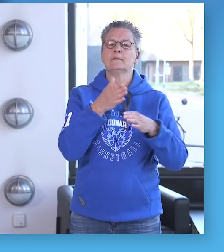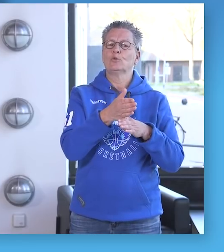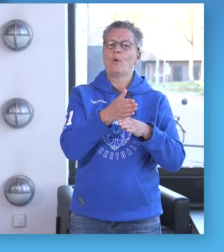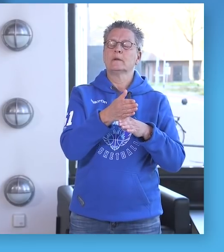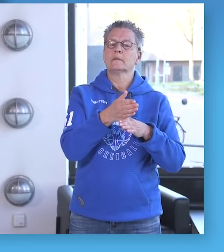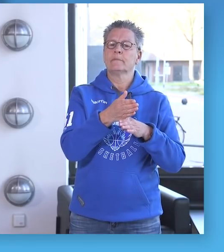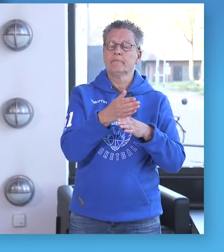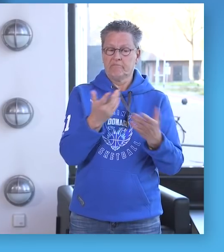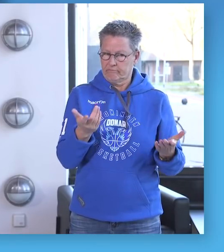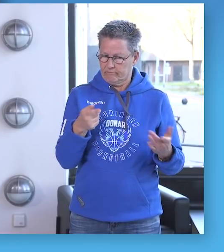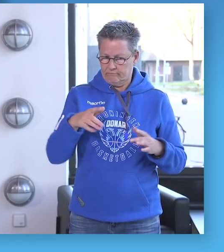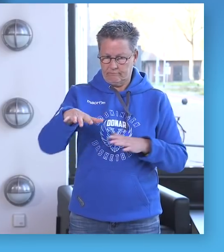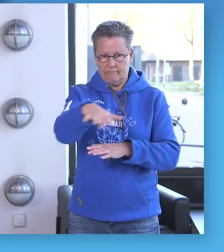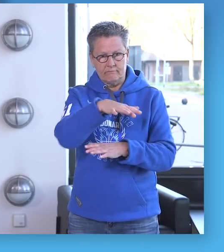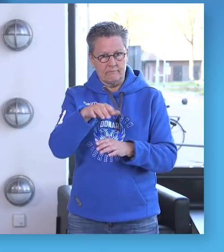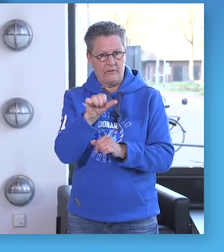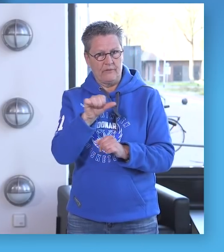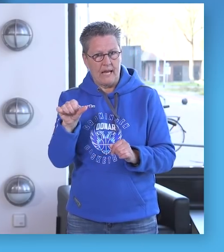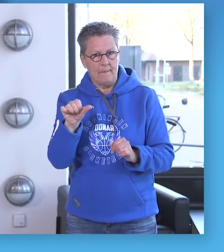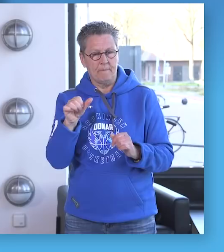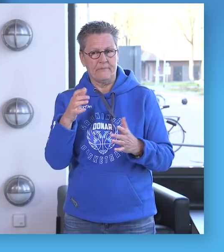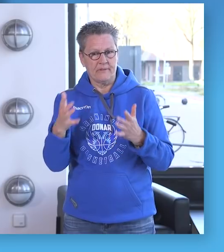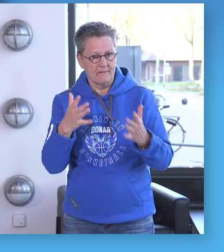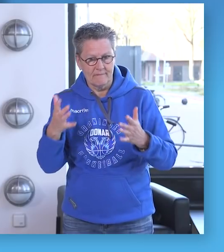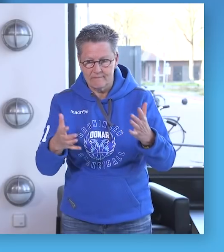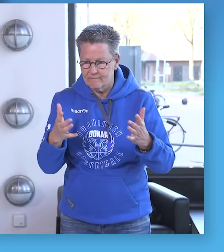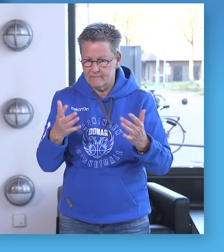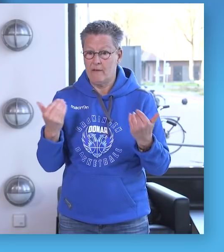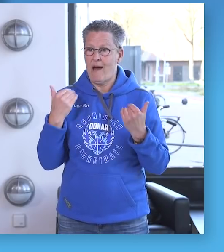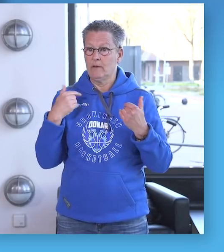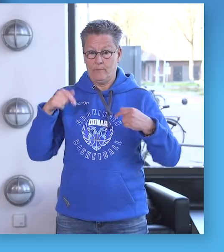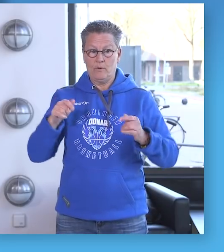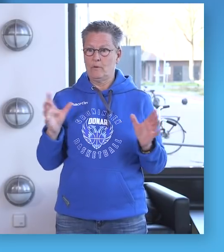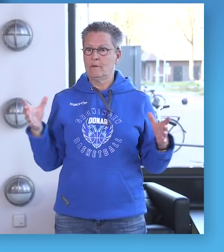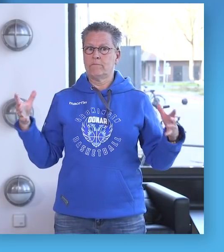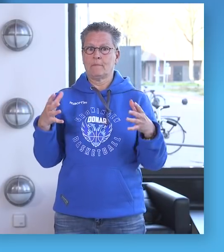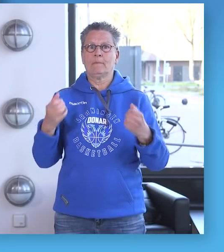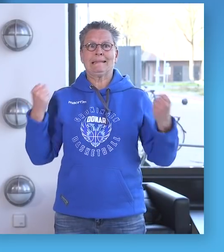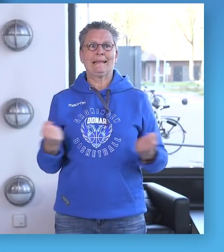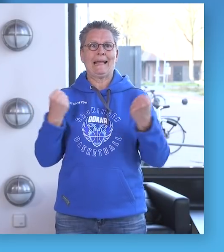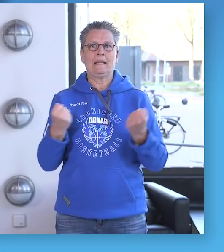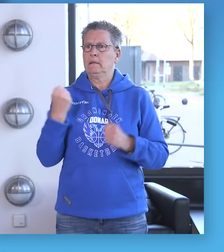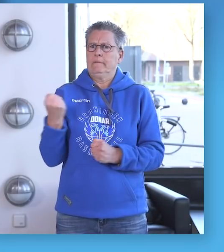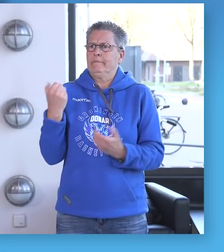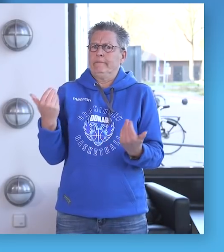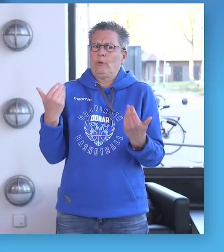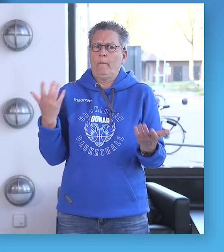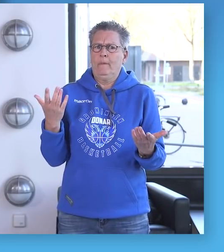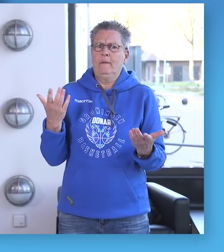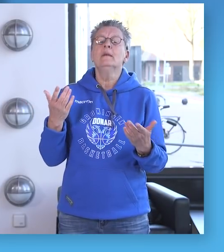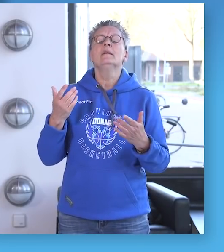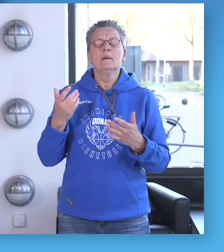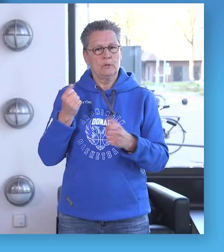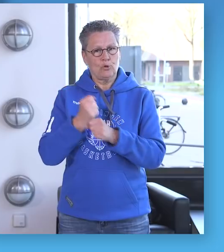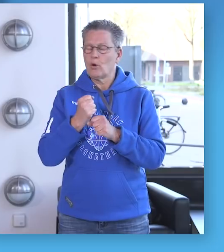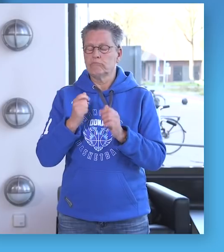Dat was ja heel vreemde situatie natuurlijk, want dan sta je ook wel een beetje, waarom zijn we hier bij elkaar, waarom staan we te trainen? Maar toen was het ook meer, we